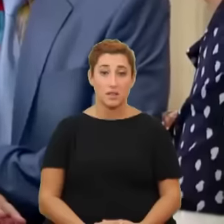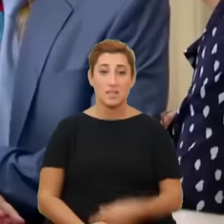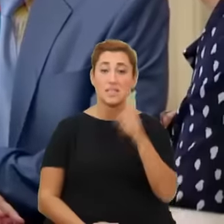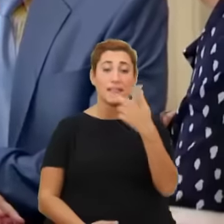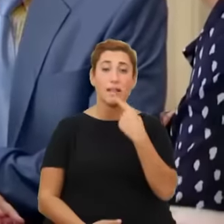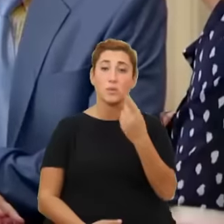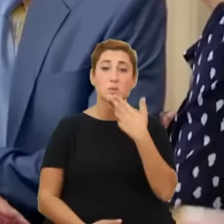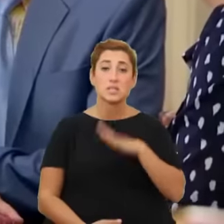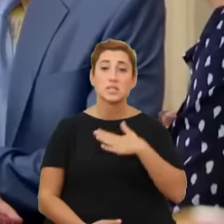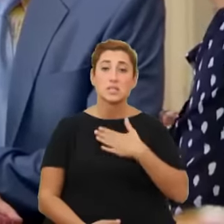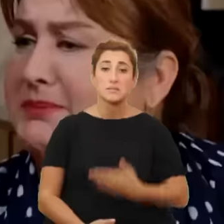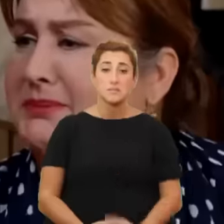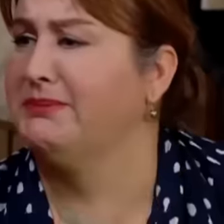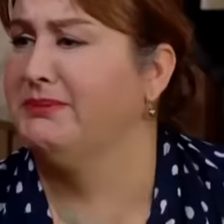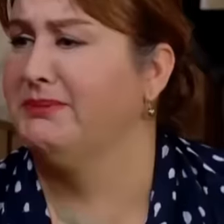Sen ne diyorsun kızım?